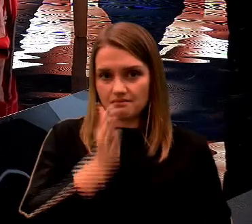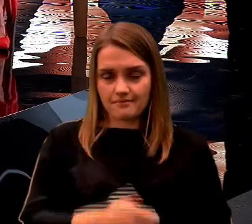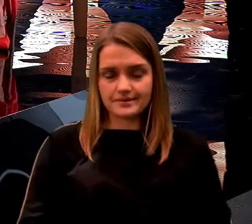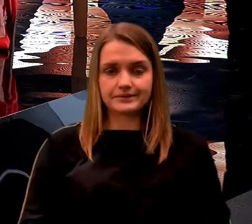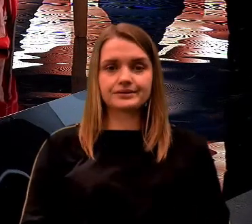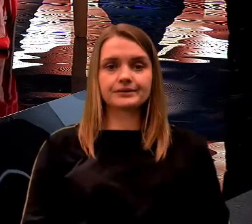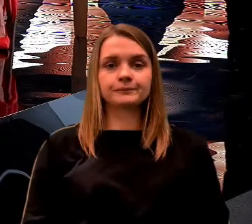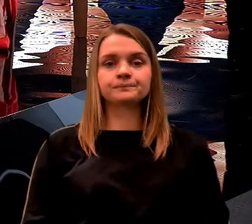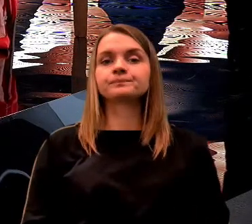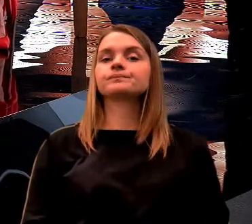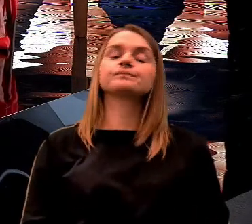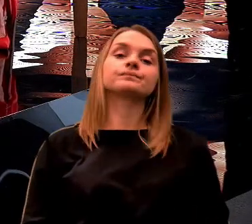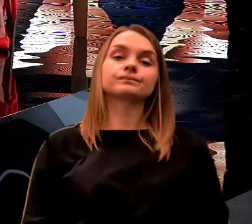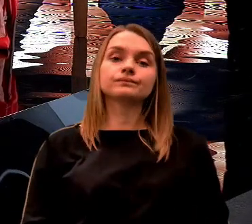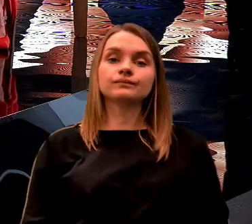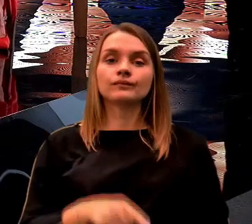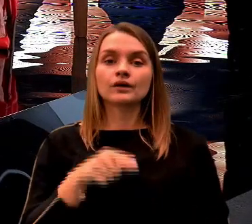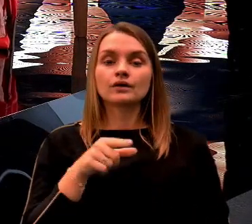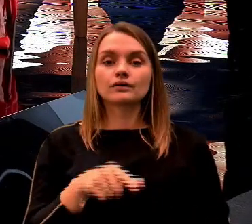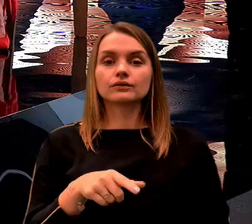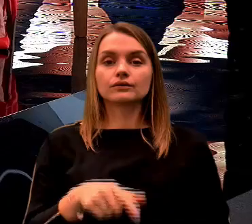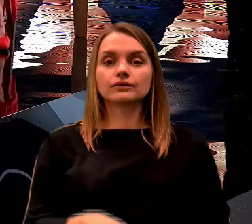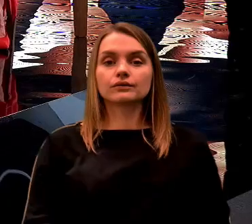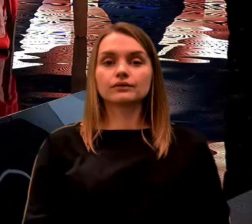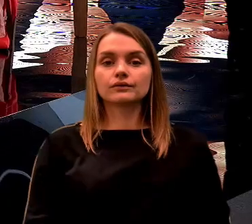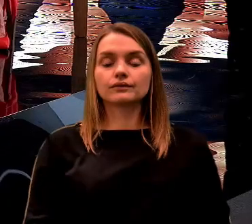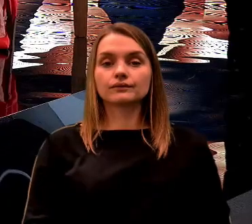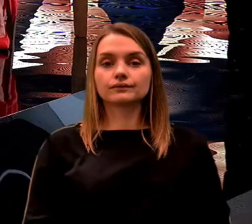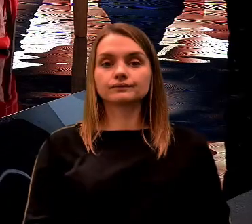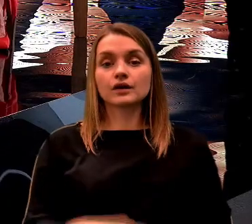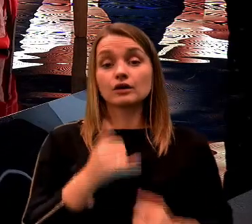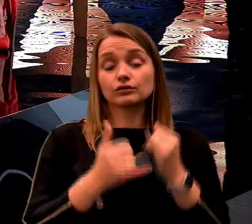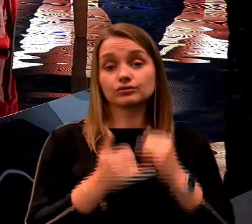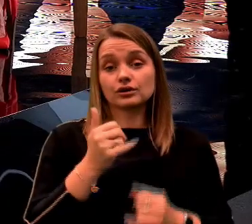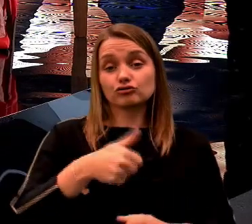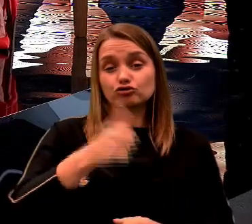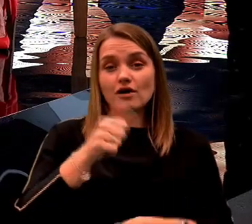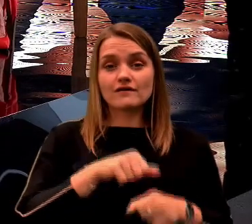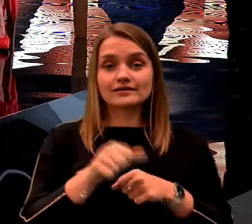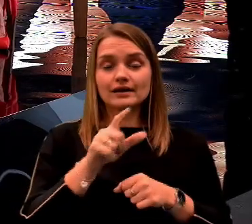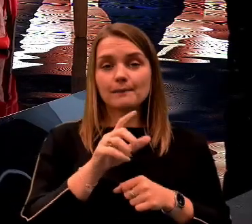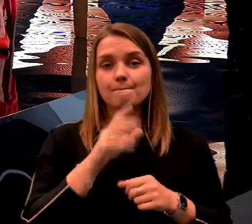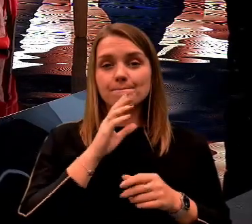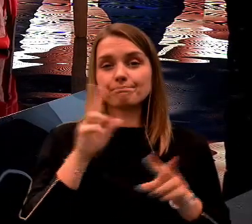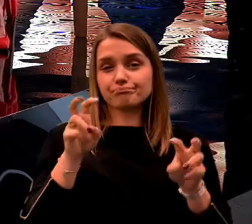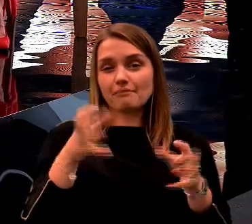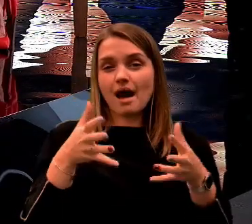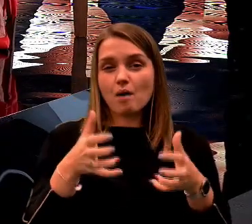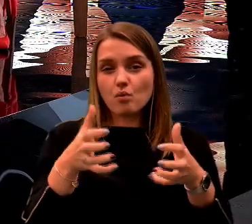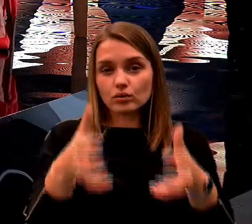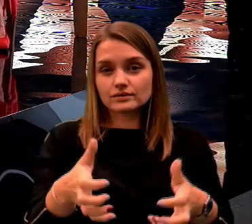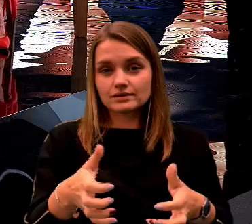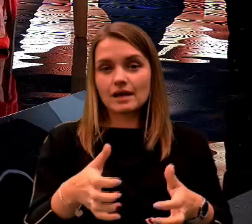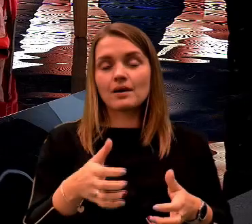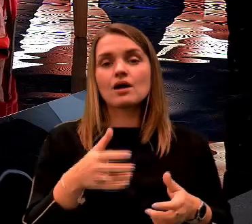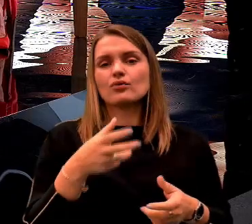wzięła nam, narzuciła to centrala, a my i tak wiemy. No jeżeli szef jest takim hamulcowym i sabotażystą, no to oczywiście nic z